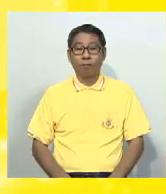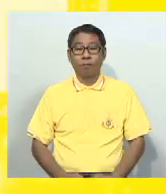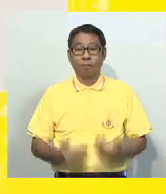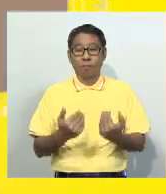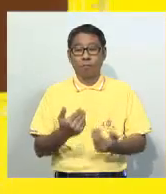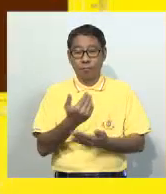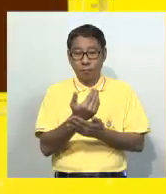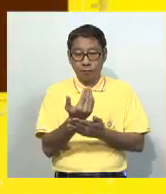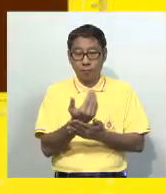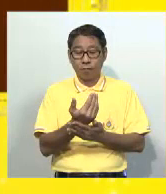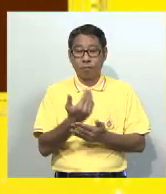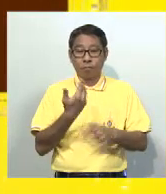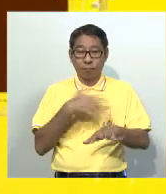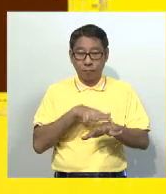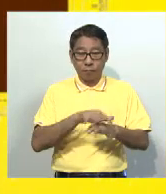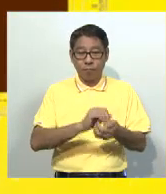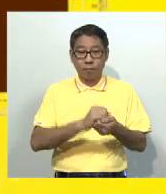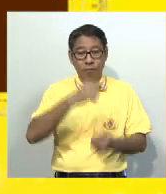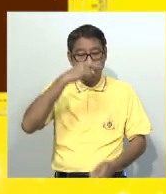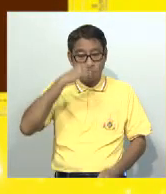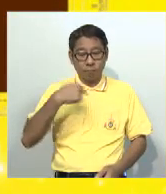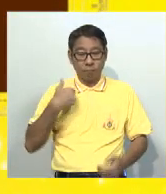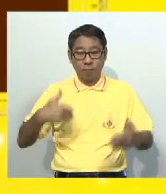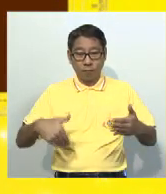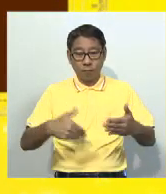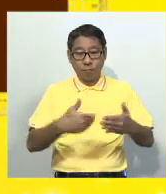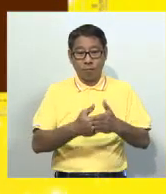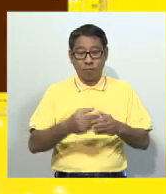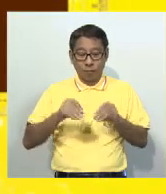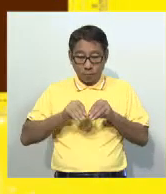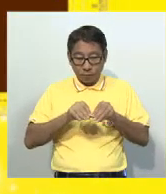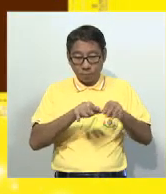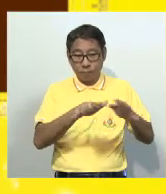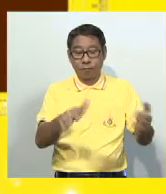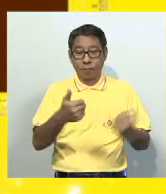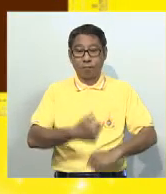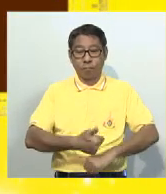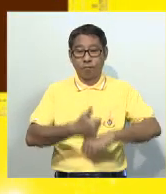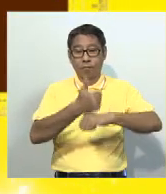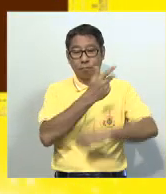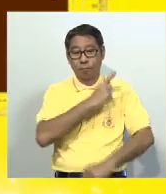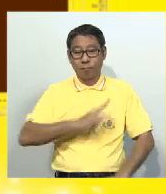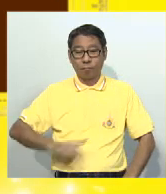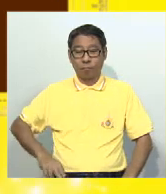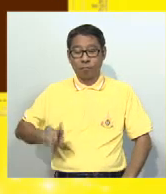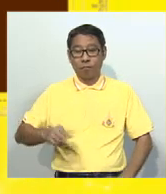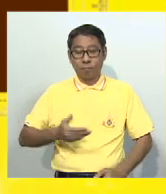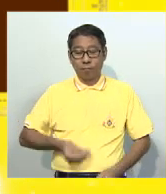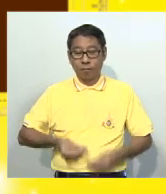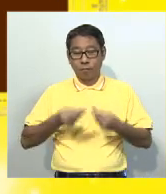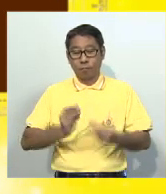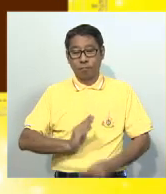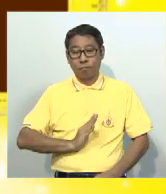ทั้งนี้โทรทัศน์รวมการเฉพาะกิจแห่งประเทศไทยมีแผนการถ่ายทอดงานพระราชพิธีบรมราชาภิเษกเพื่อถวายพระ